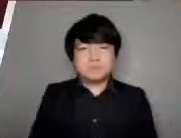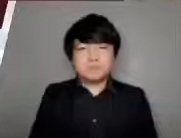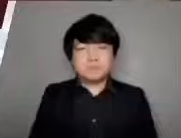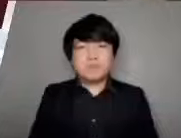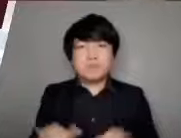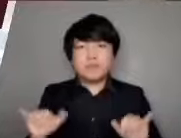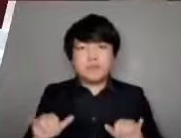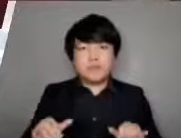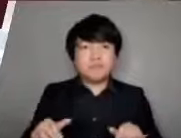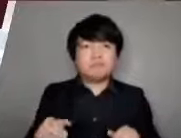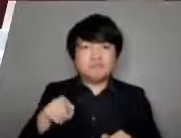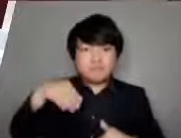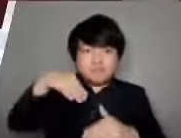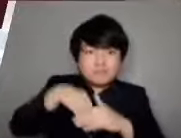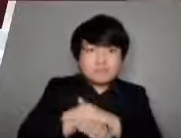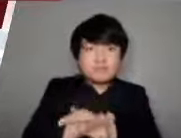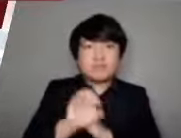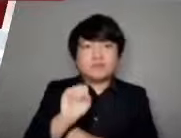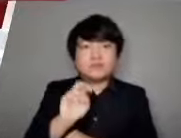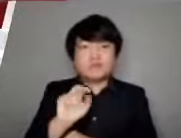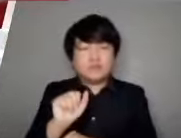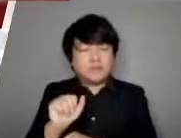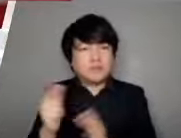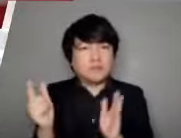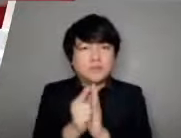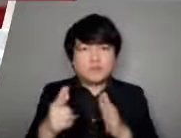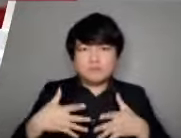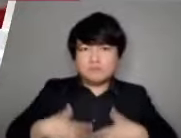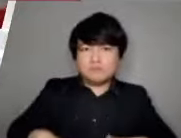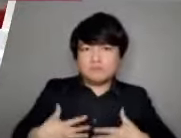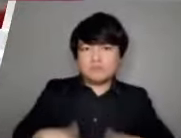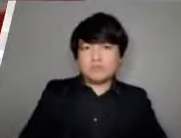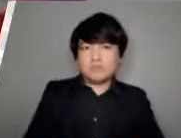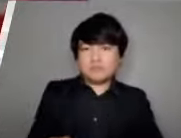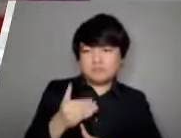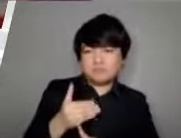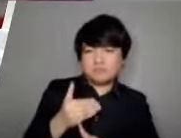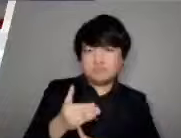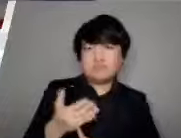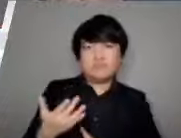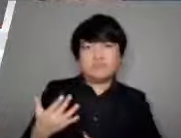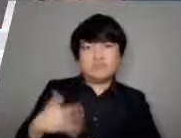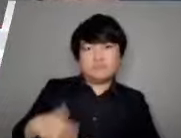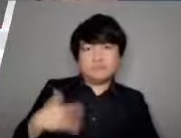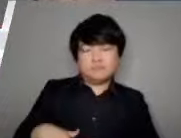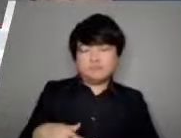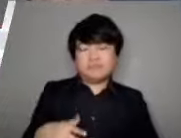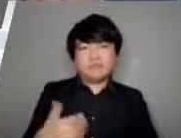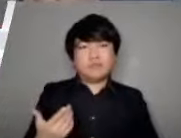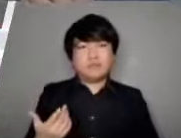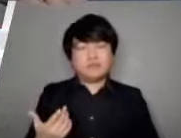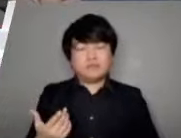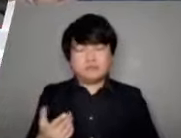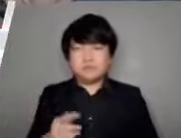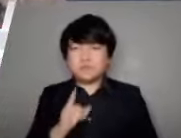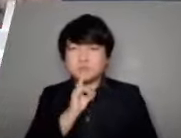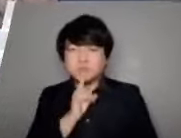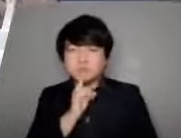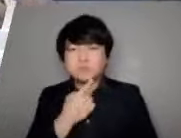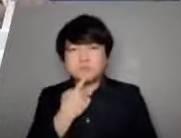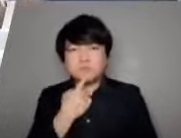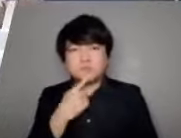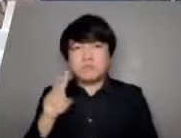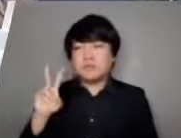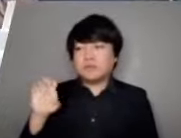nakasulat ng mga derogatory statement o illustration, sabi ni House of Representative Secretary General Reginald Velasco. Ang sino